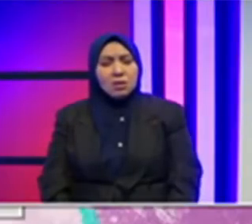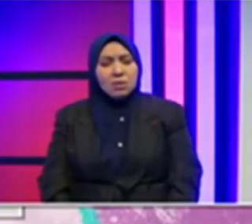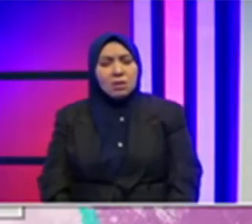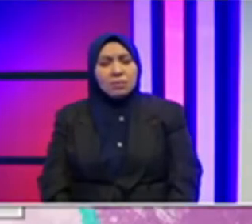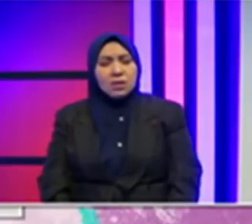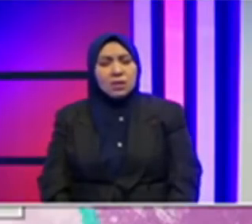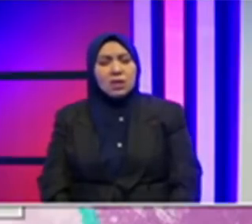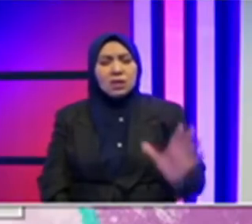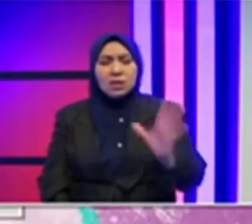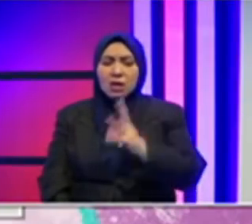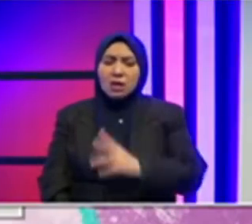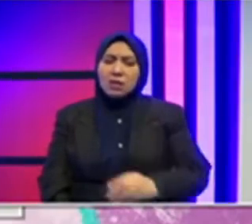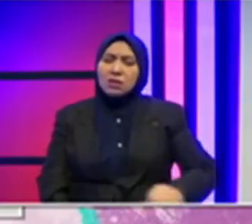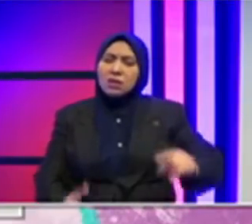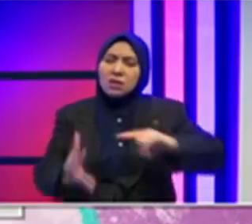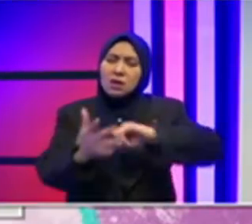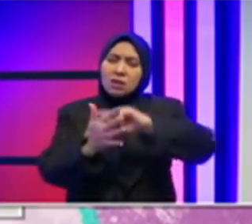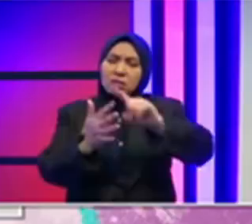ومن